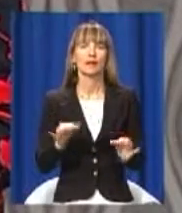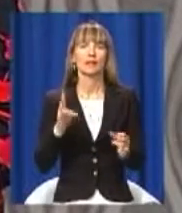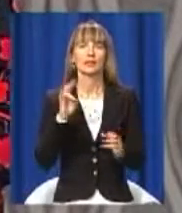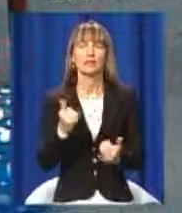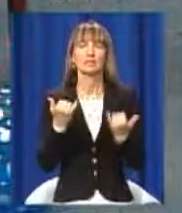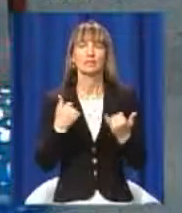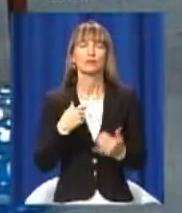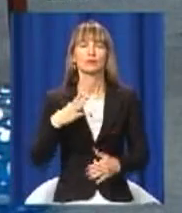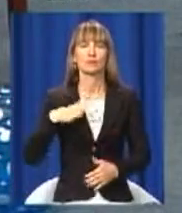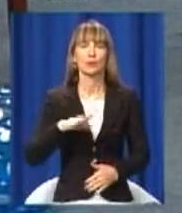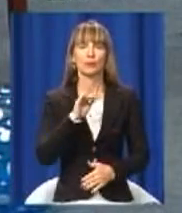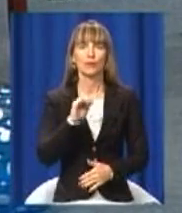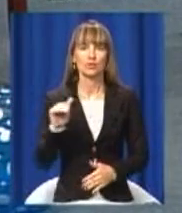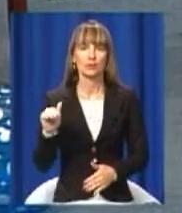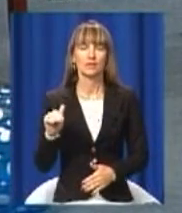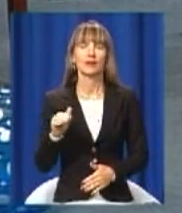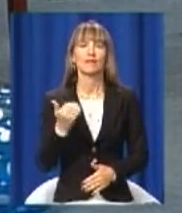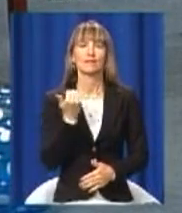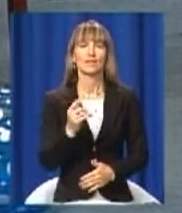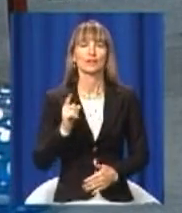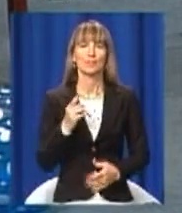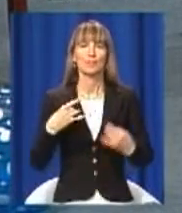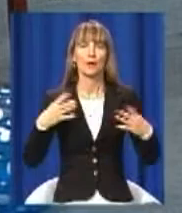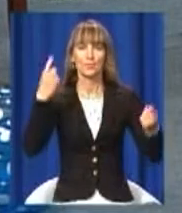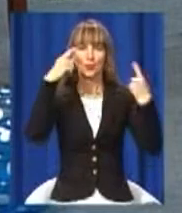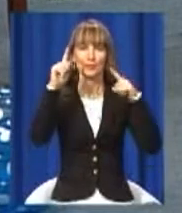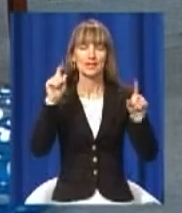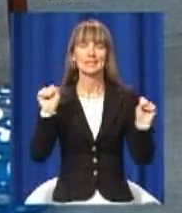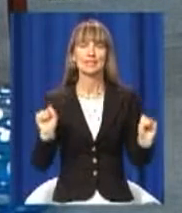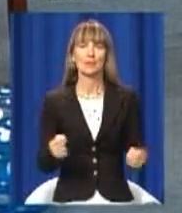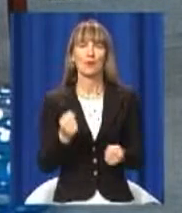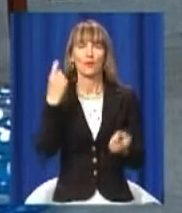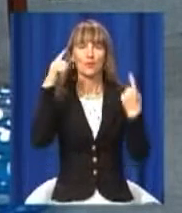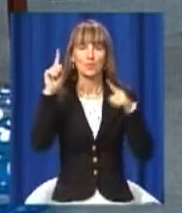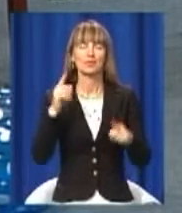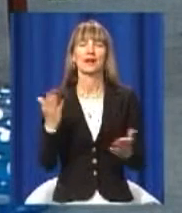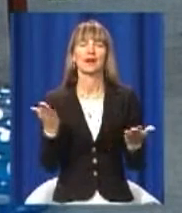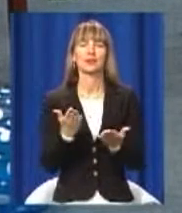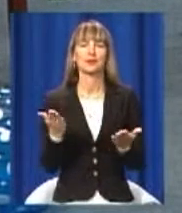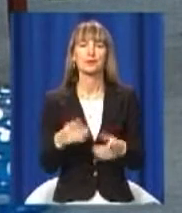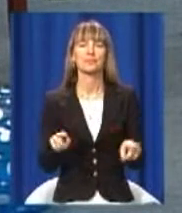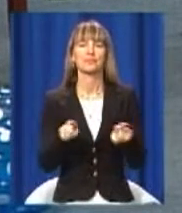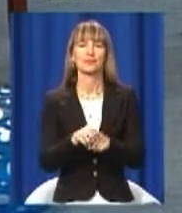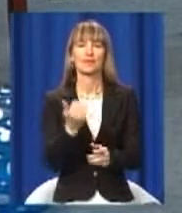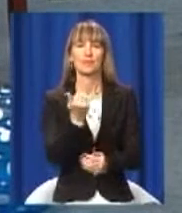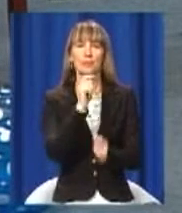мусимо з вами прощатися. Далі на вас чекає наш святковий мультфільм, зимовий мультик, котрий